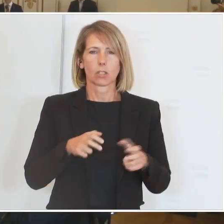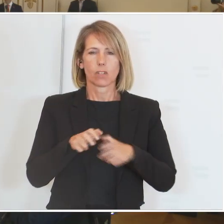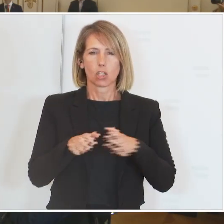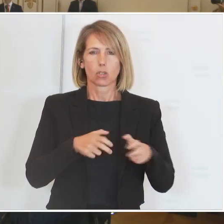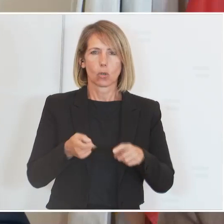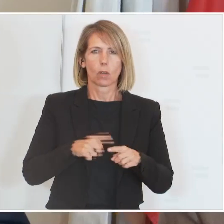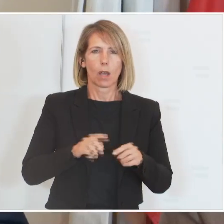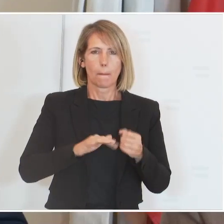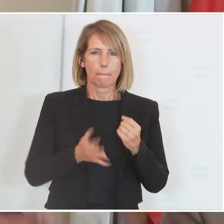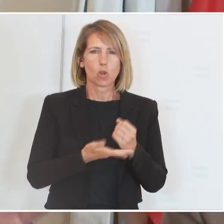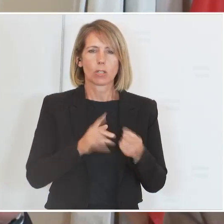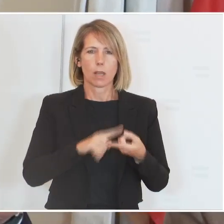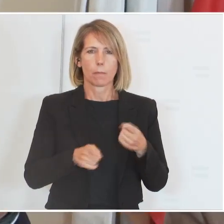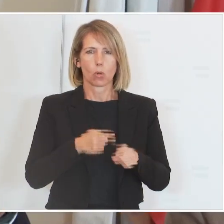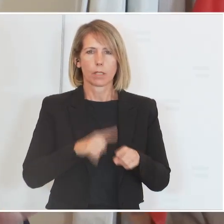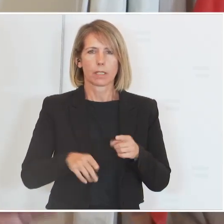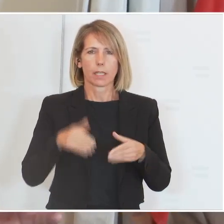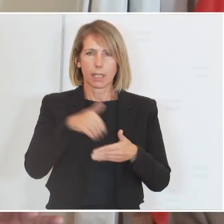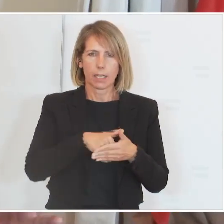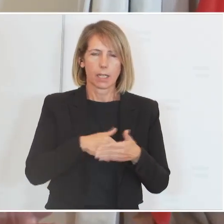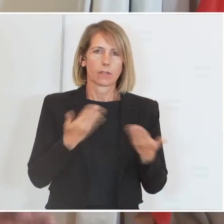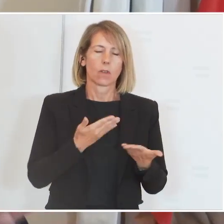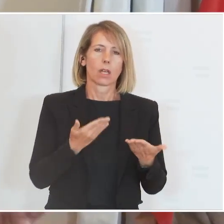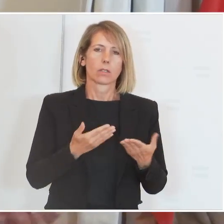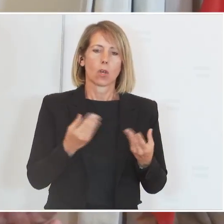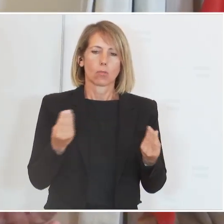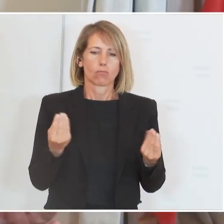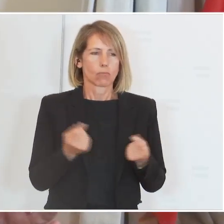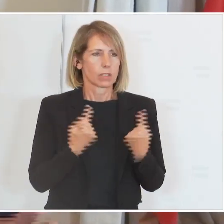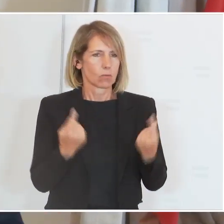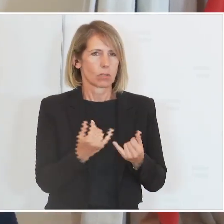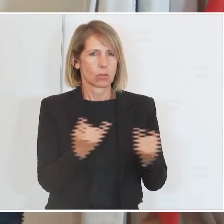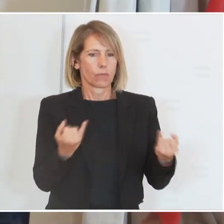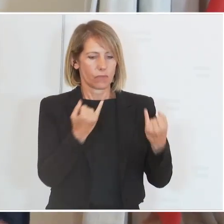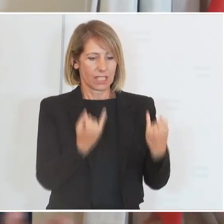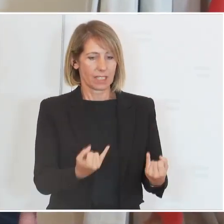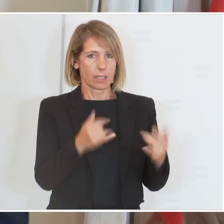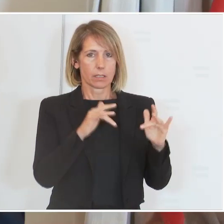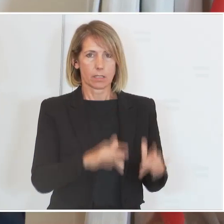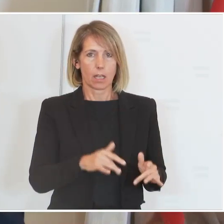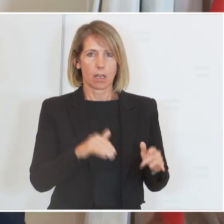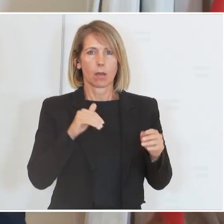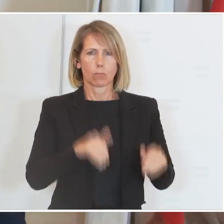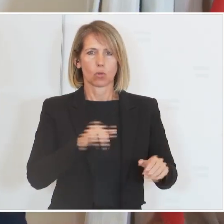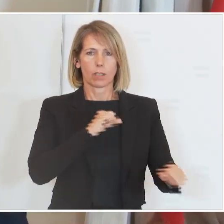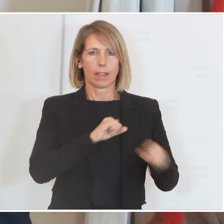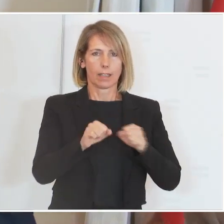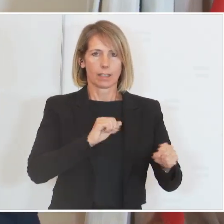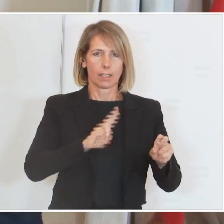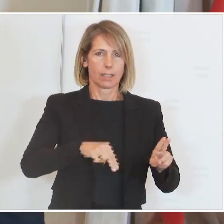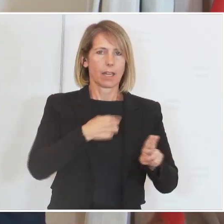Steuerpolitik zeichnet sich ja dadurch aus, indem man auf die Umstände reagiert, die sich darstellen. Und wir sind jetzt in einer Phase,